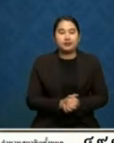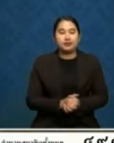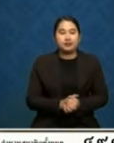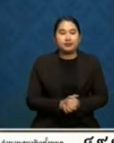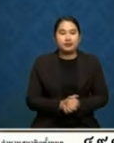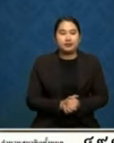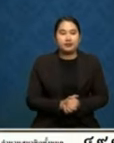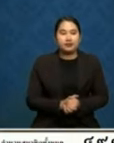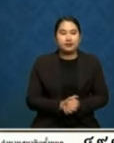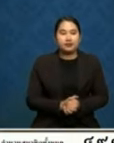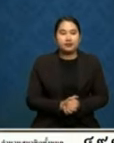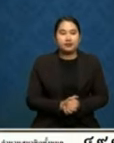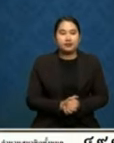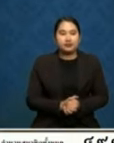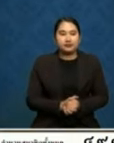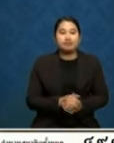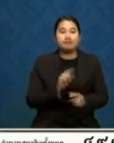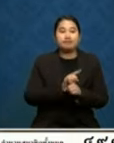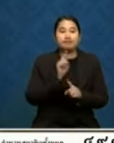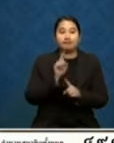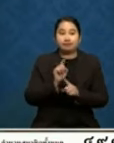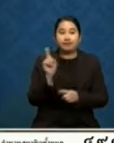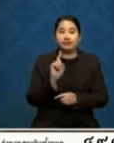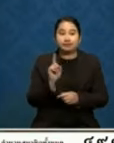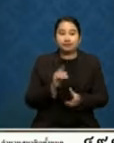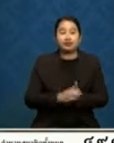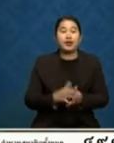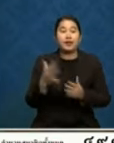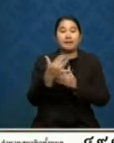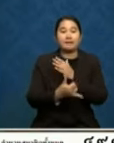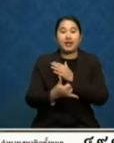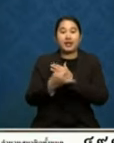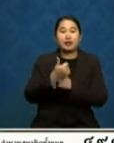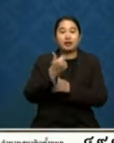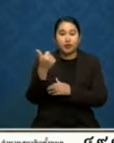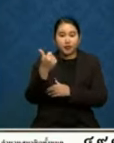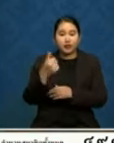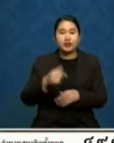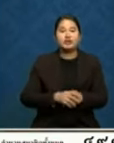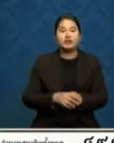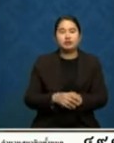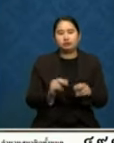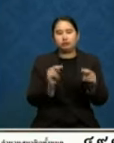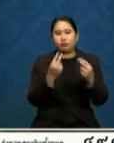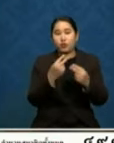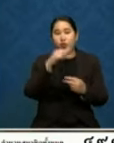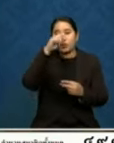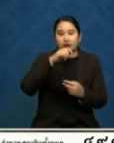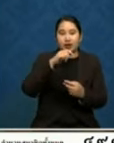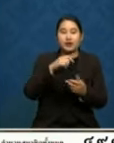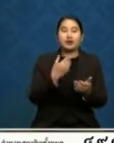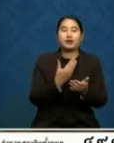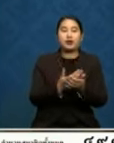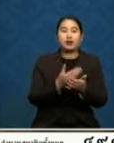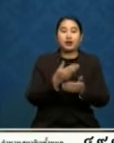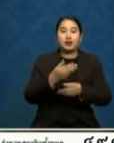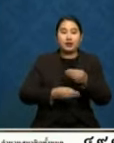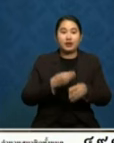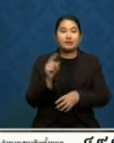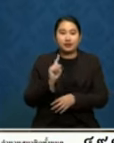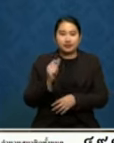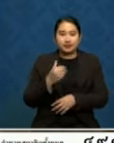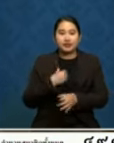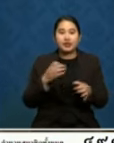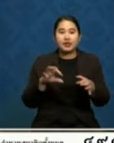ข้อแรกที่ต่างชาติประเมินเรา ว่าจะมาลงทุนในประเทศไทยคือห